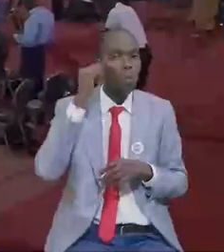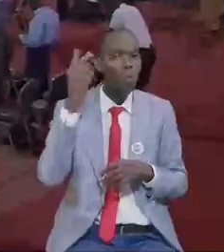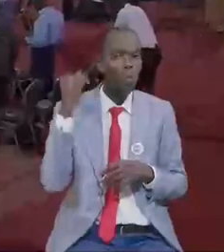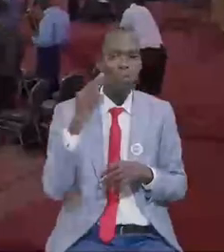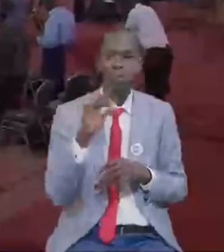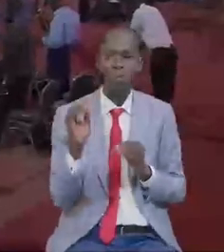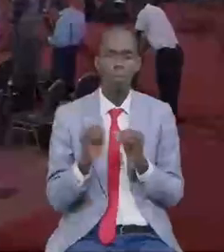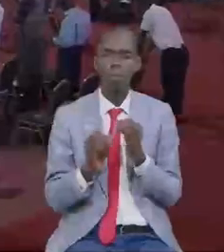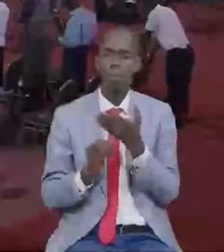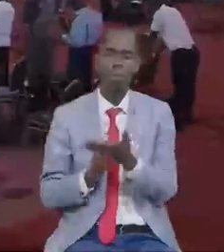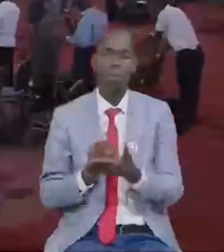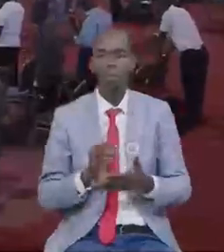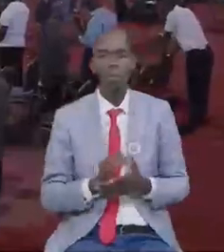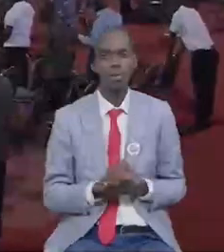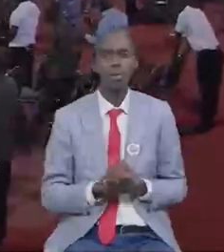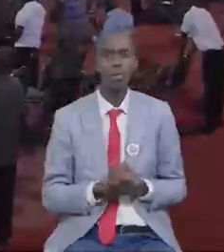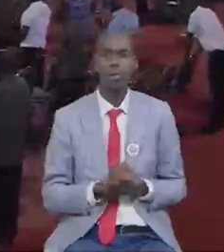Moïse n'était plus là.